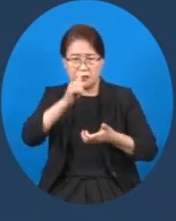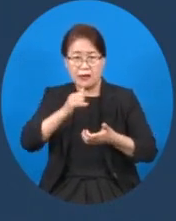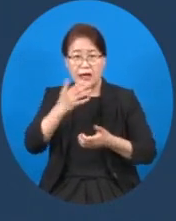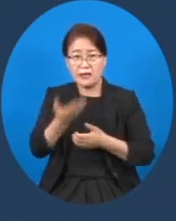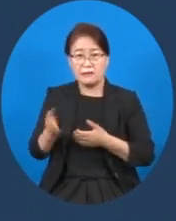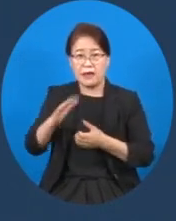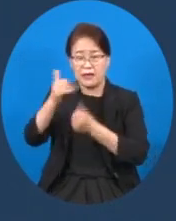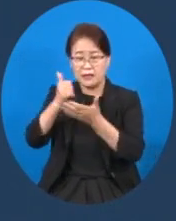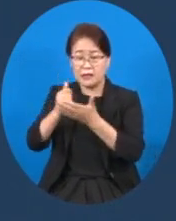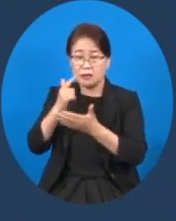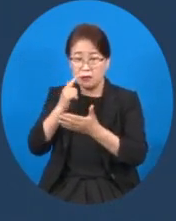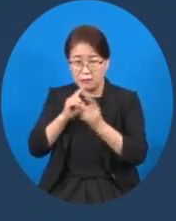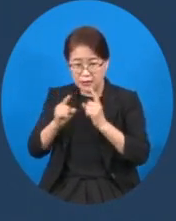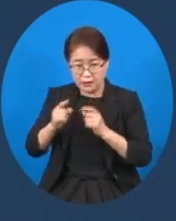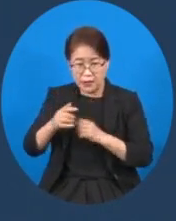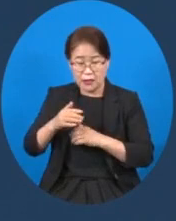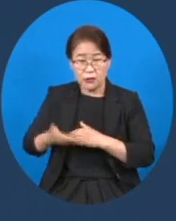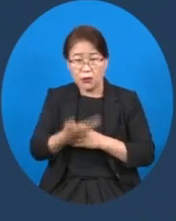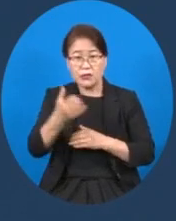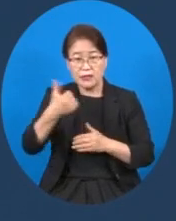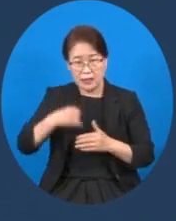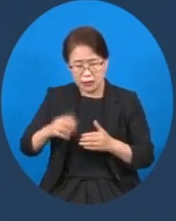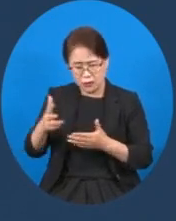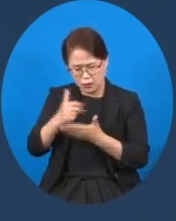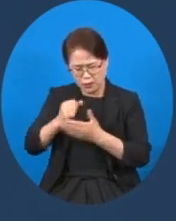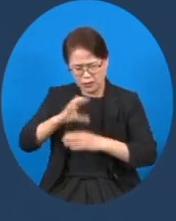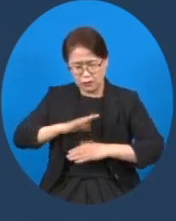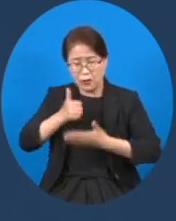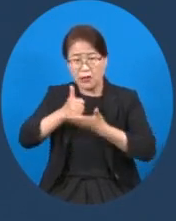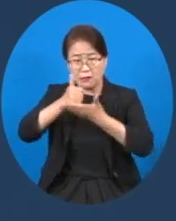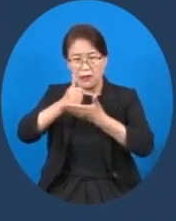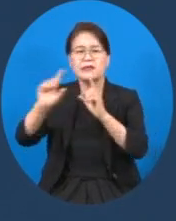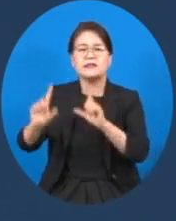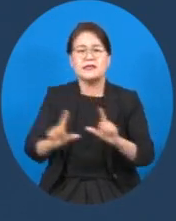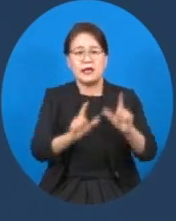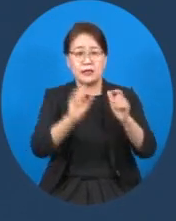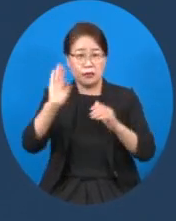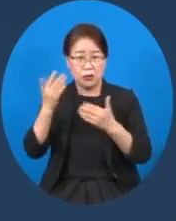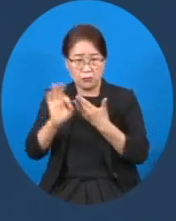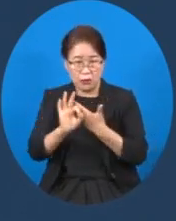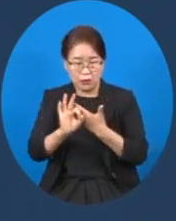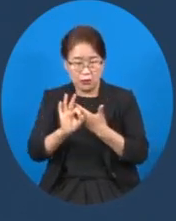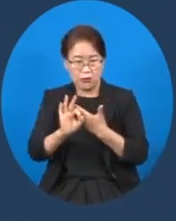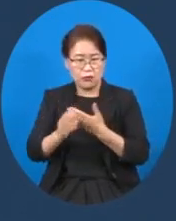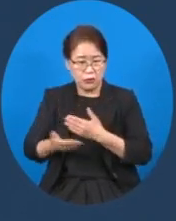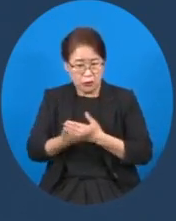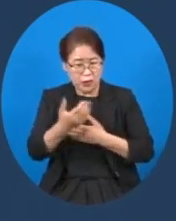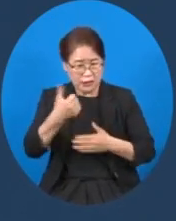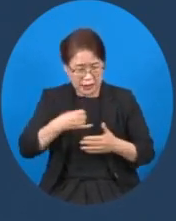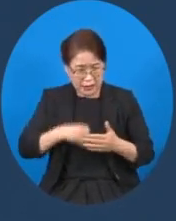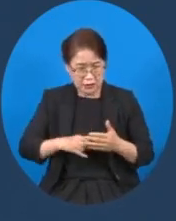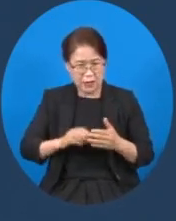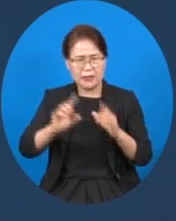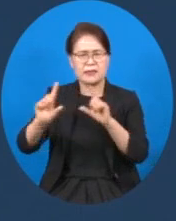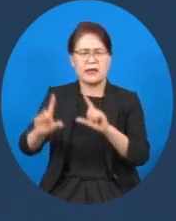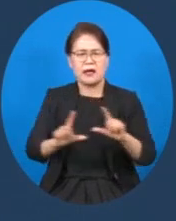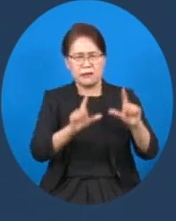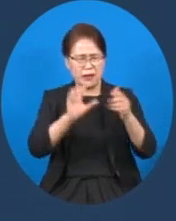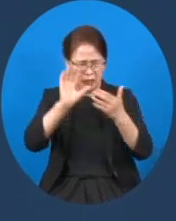말씀하십니다. 너희 자녀가 여호와를 경외하는 삶을 살면 내가 너희의 자녀의 인생을 책임져